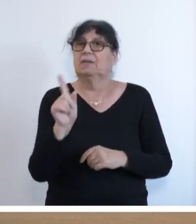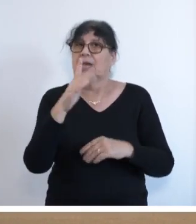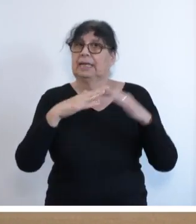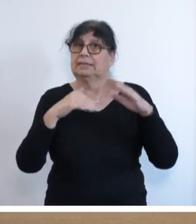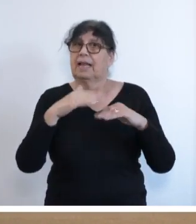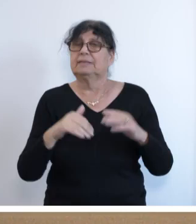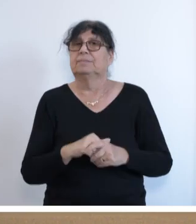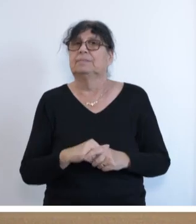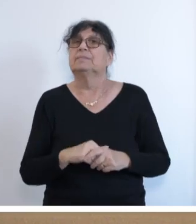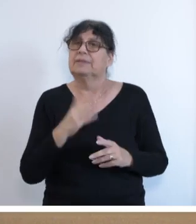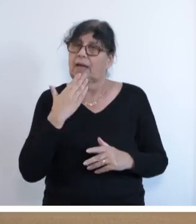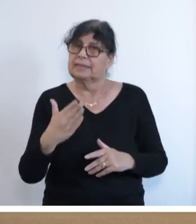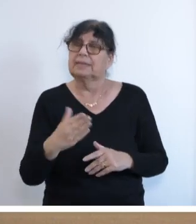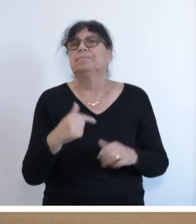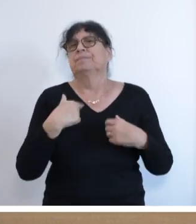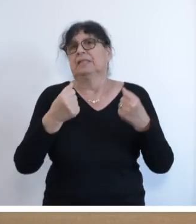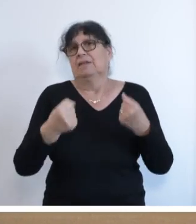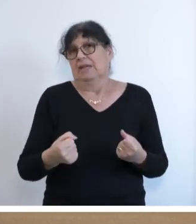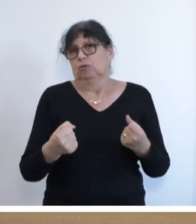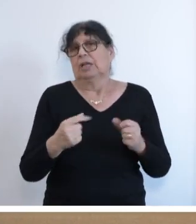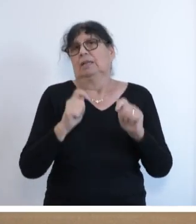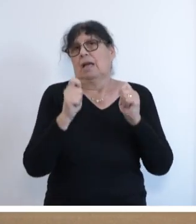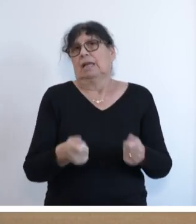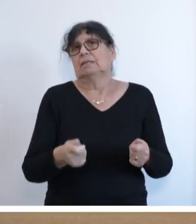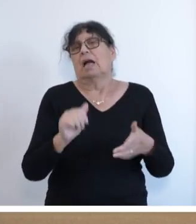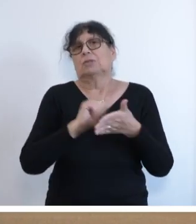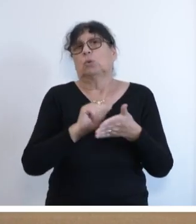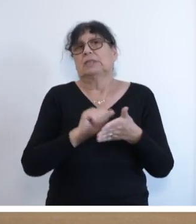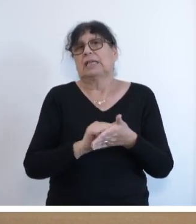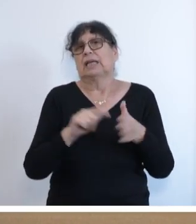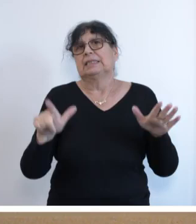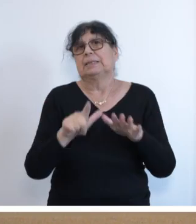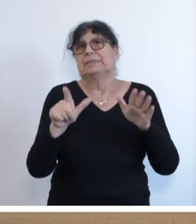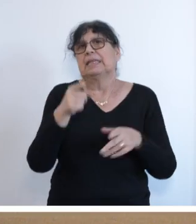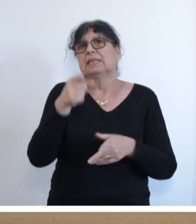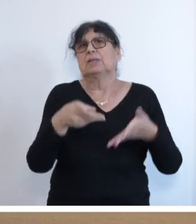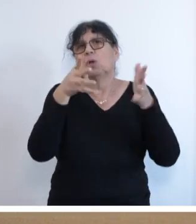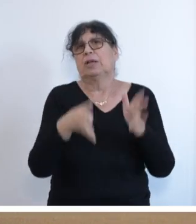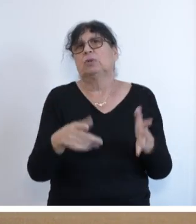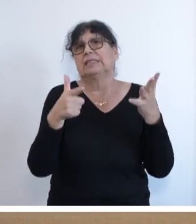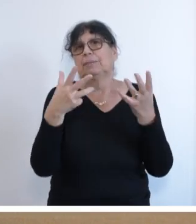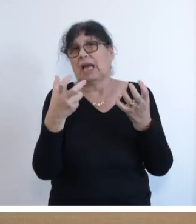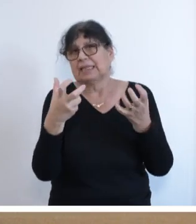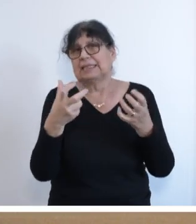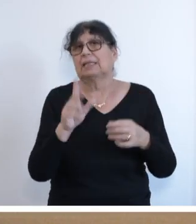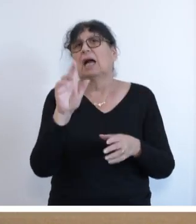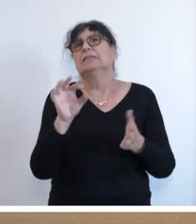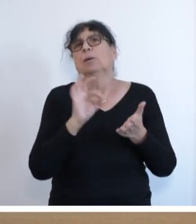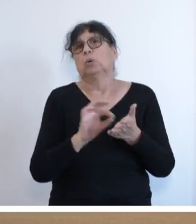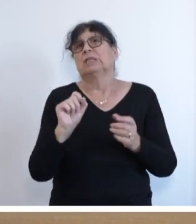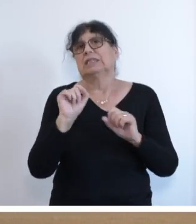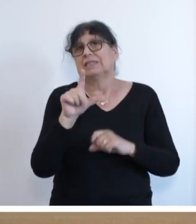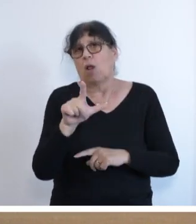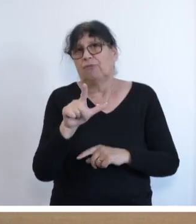Wer enthält sich? Danke. Dann stelle ich fest, dass der Antrag, Drucksache 17 987, als Punkt